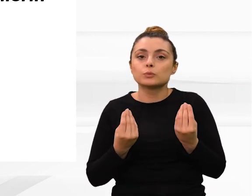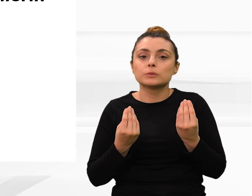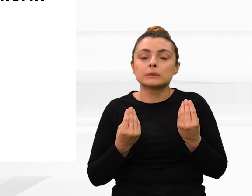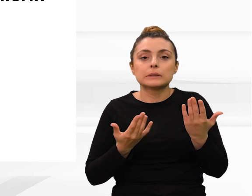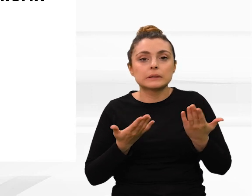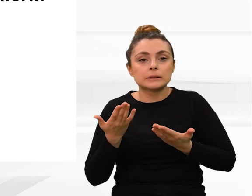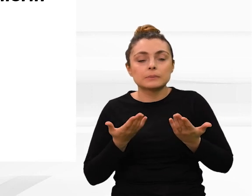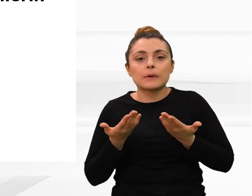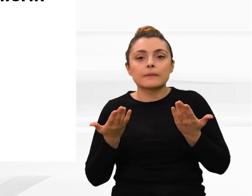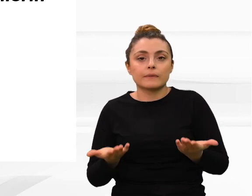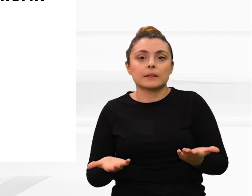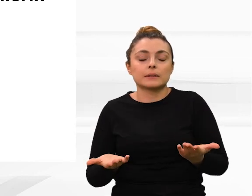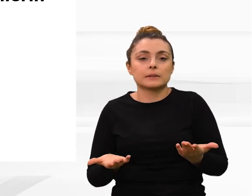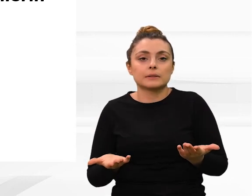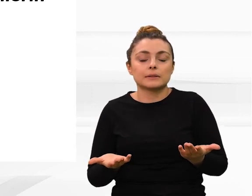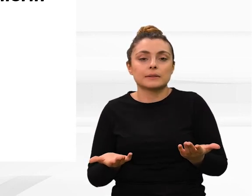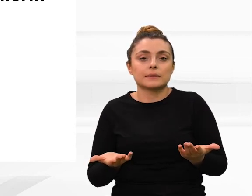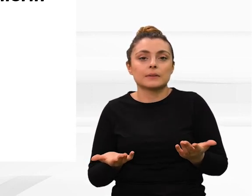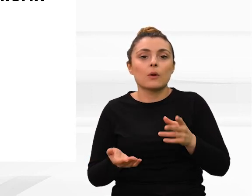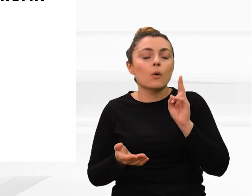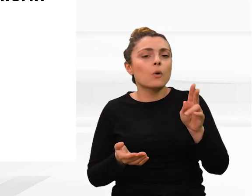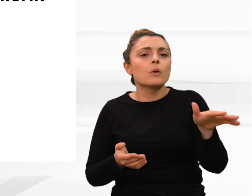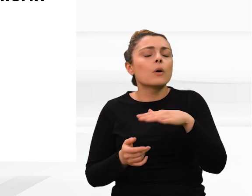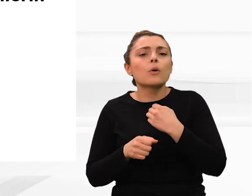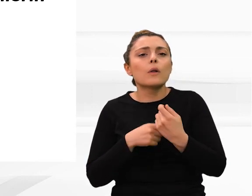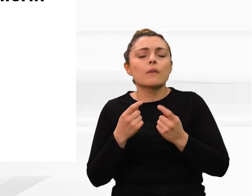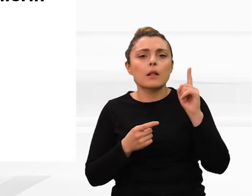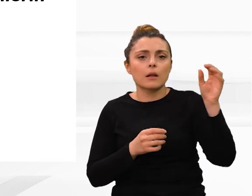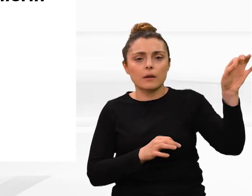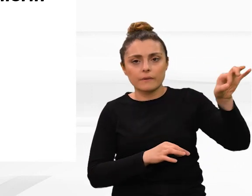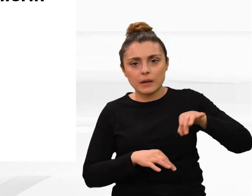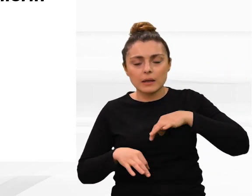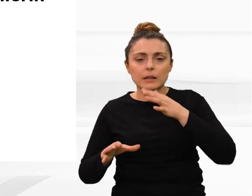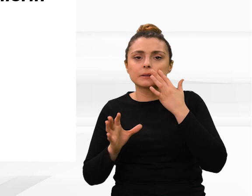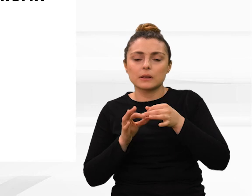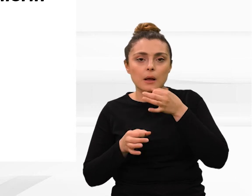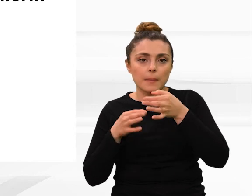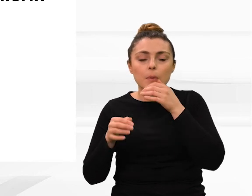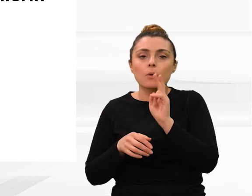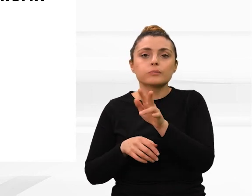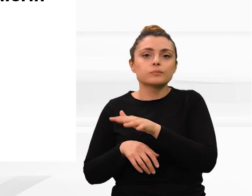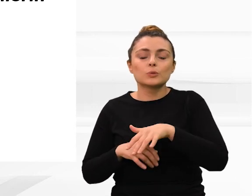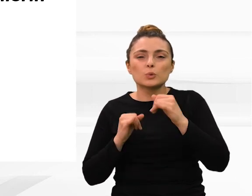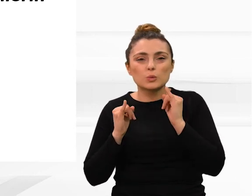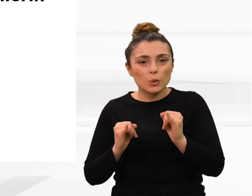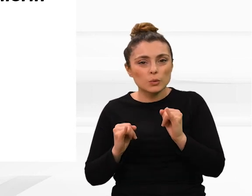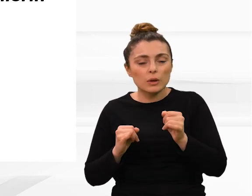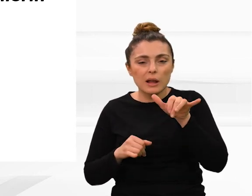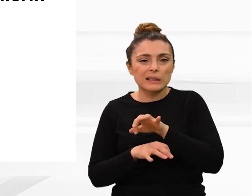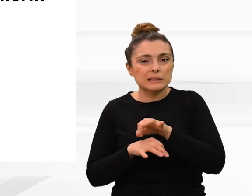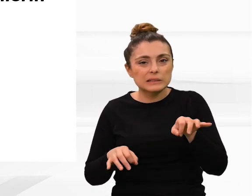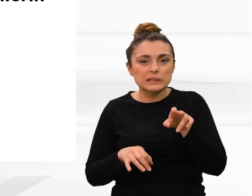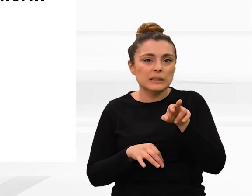hizmet ederler Evet onların görevi Allah'tan aldıkları vahyi insanlara ileterek onları kötülük ve